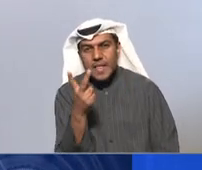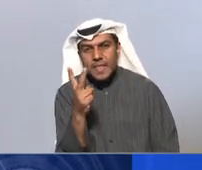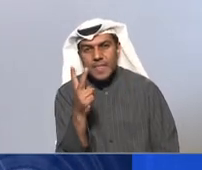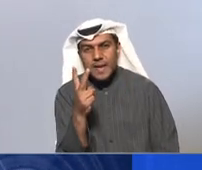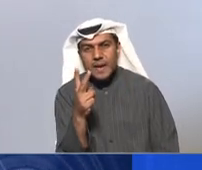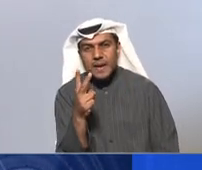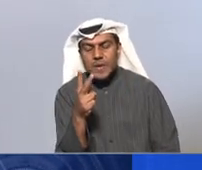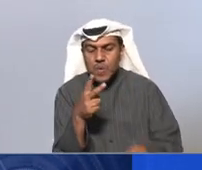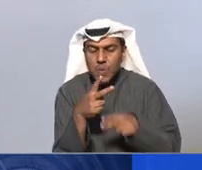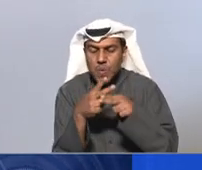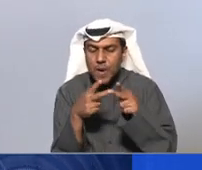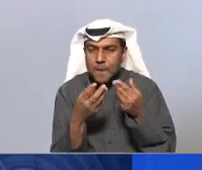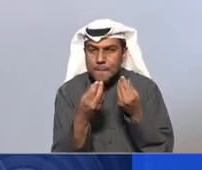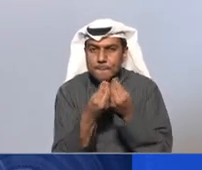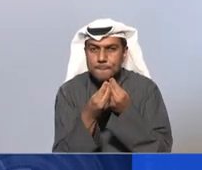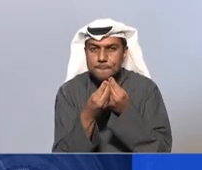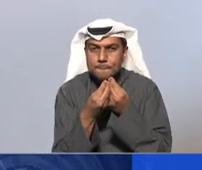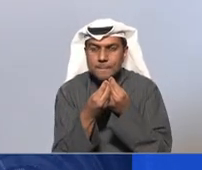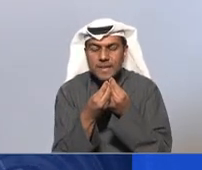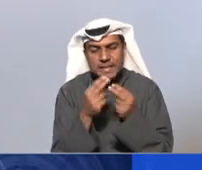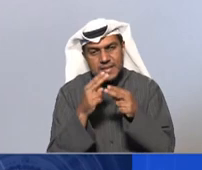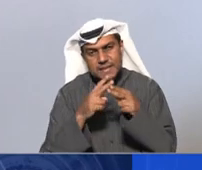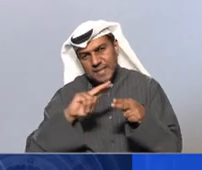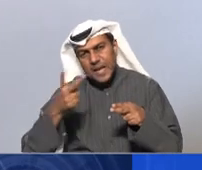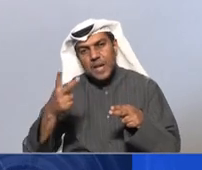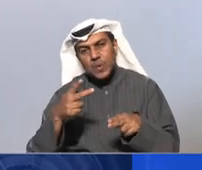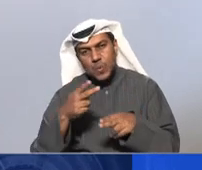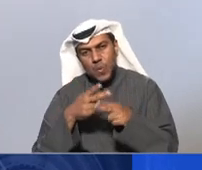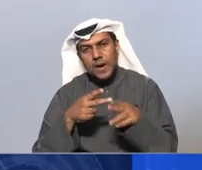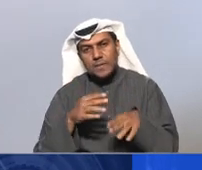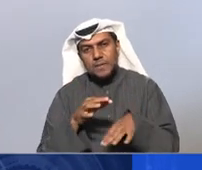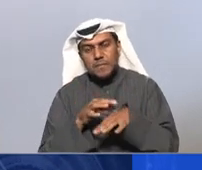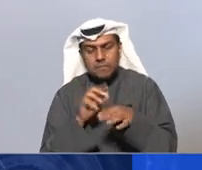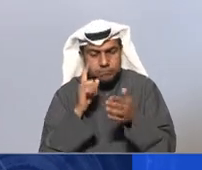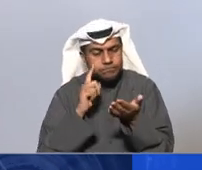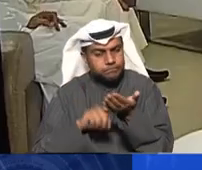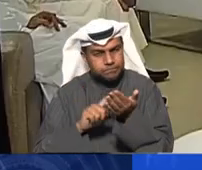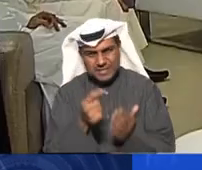للمواطنين الكويتيين من الجنسيات الأخرى أيضا تم تأكيدها.